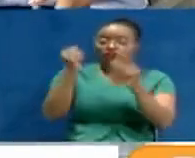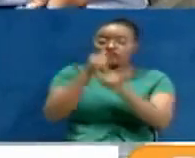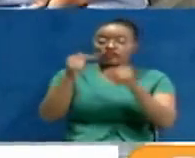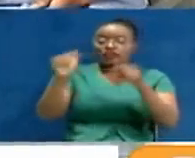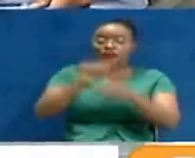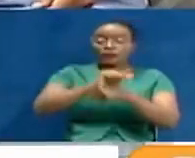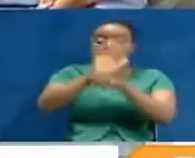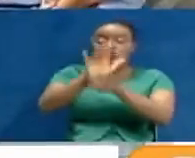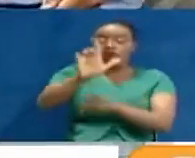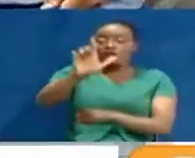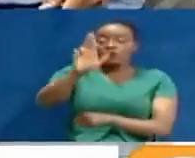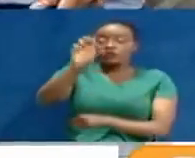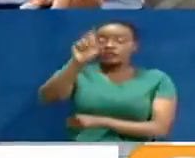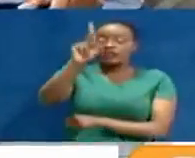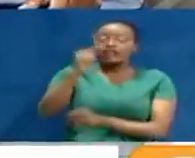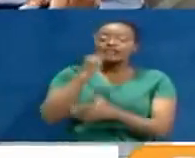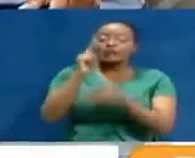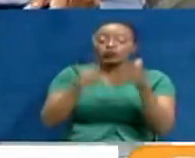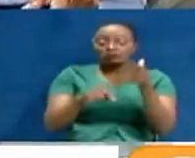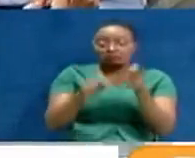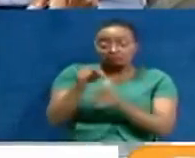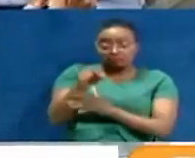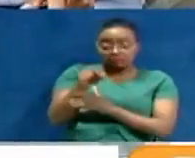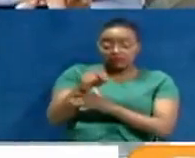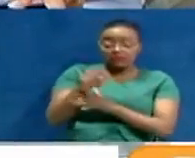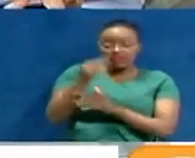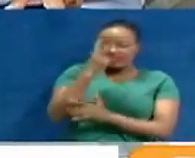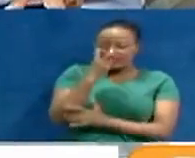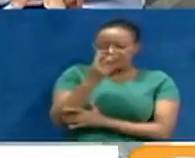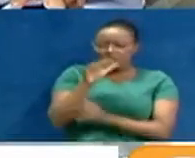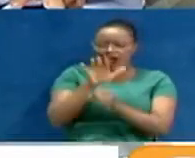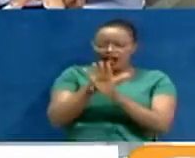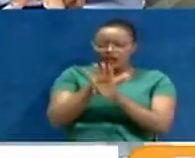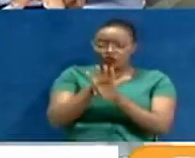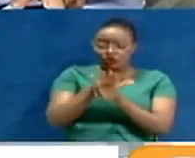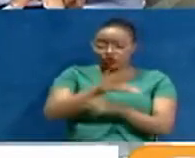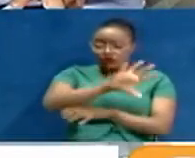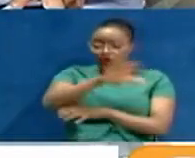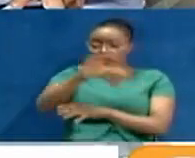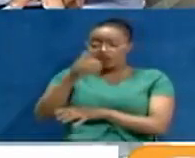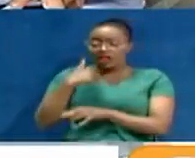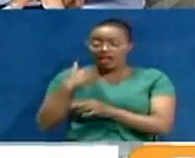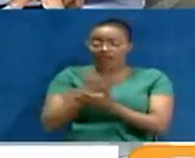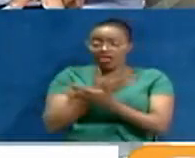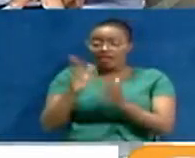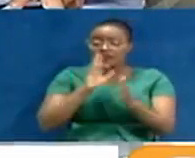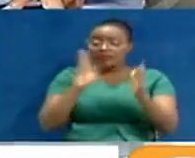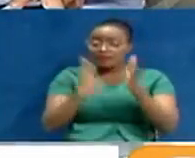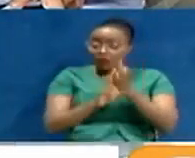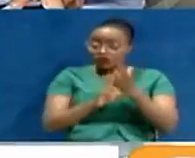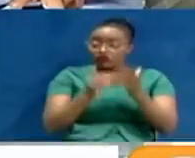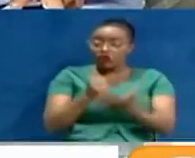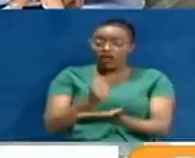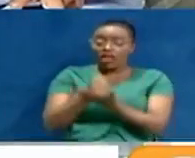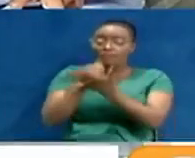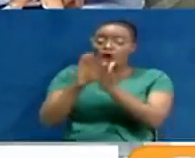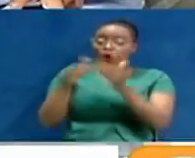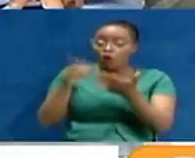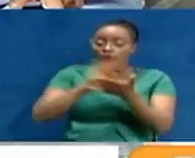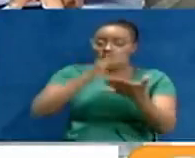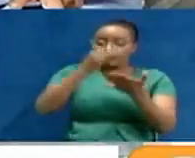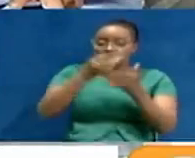Na Lusaka amesema haya huku sasa ikibainika kwamba kaunti nyingi hazina rekodi zozote za misaada na hata